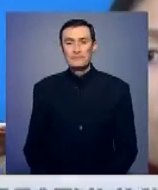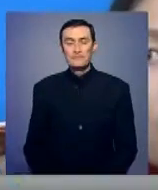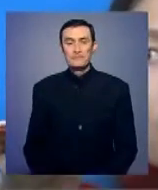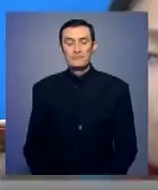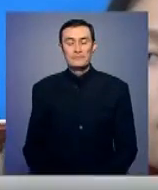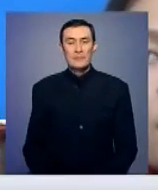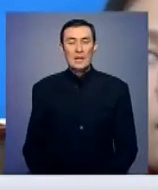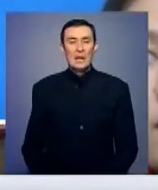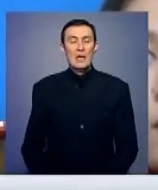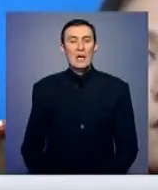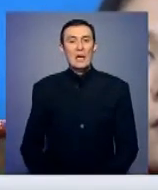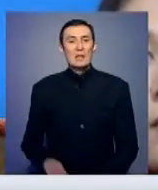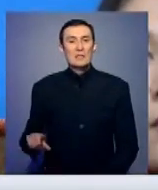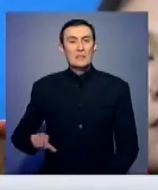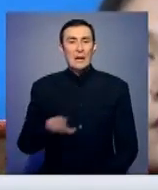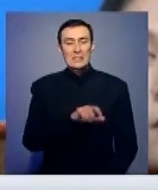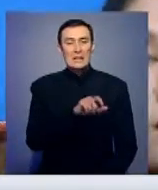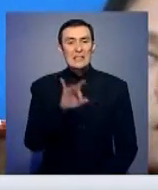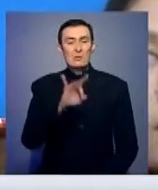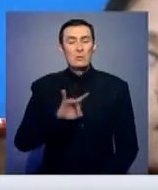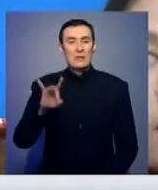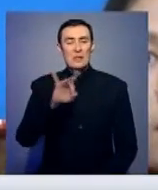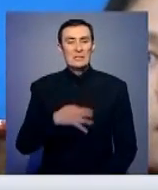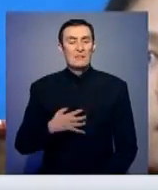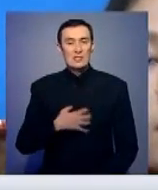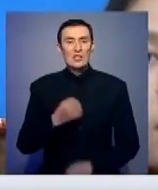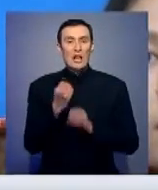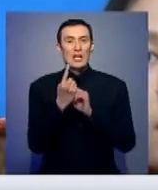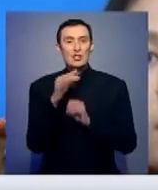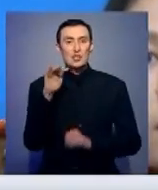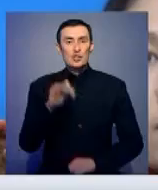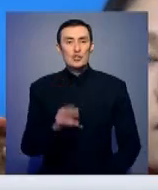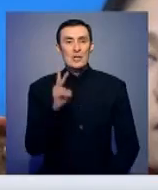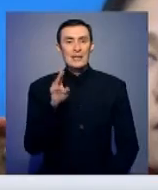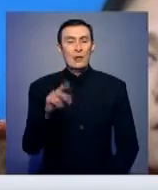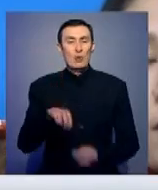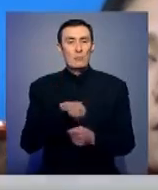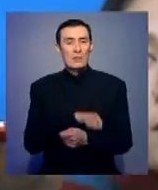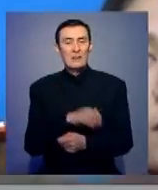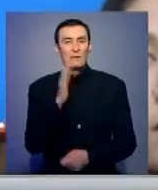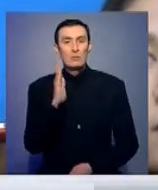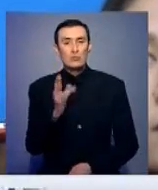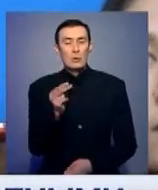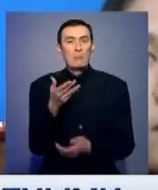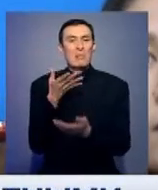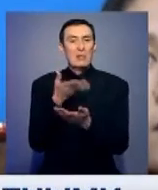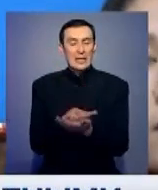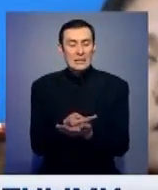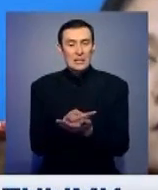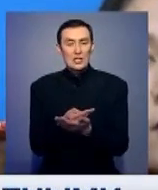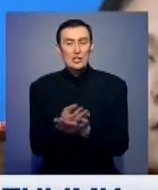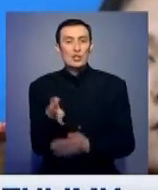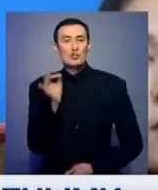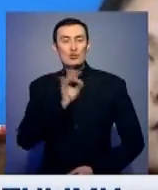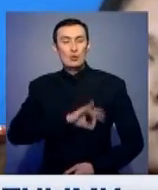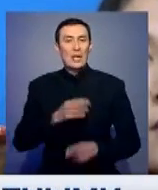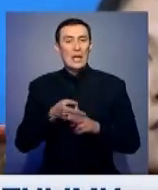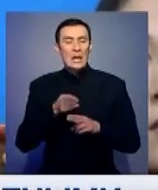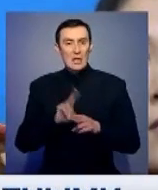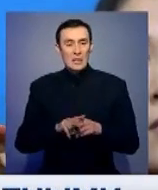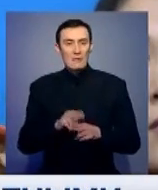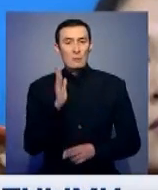Трассы республиканского значения в целом порядка 11 тысяч километров будут платными в перспективе. За счет этого будут